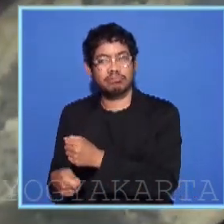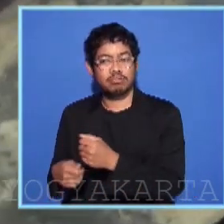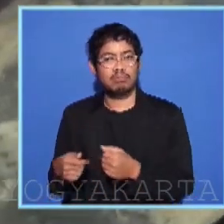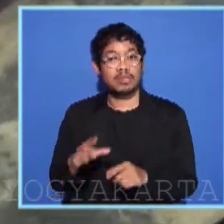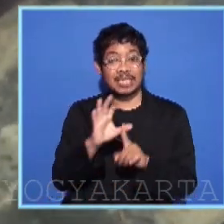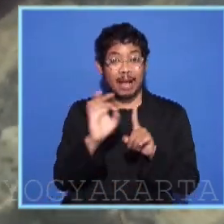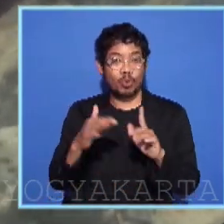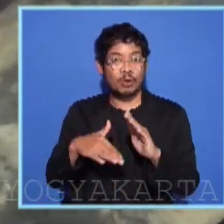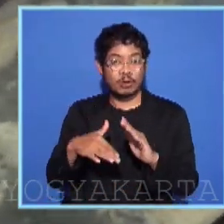langkungeng